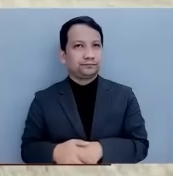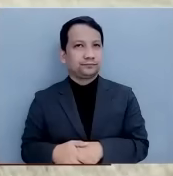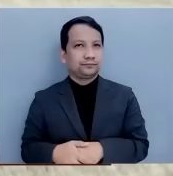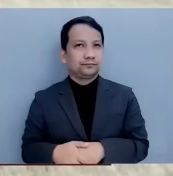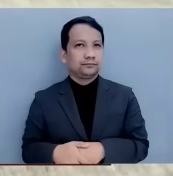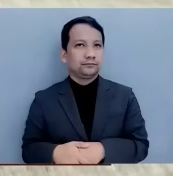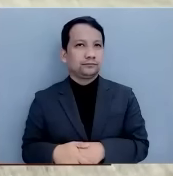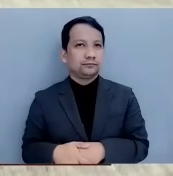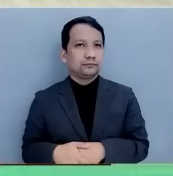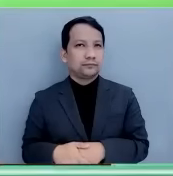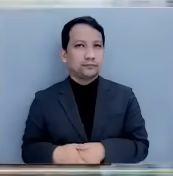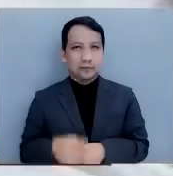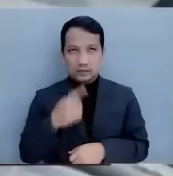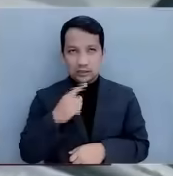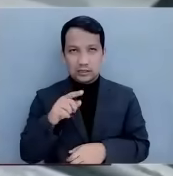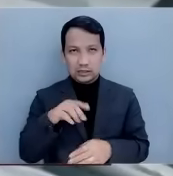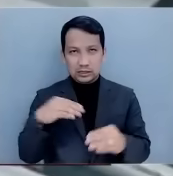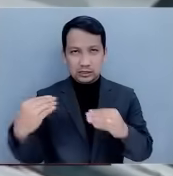donut. Okay, let's go!